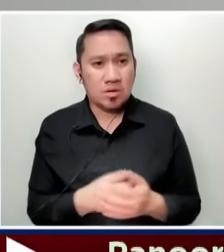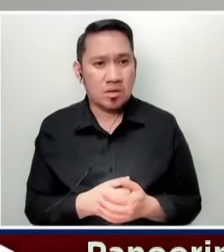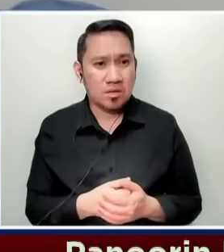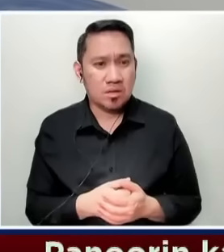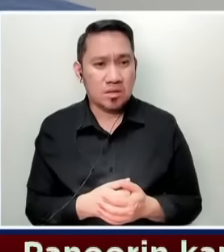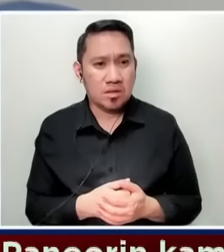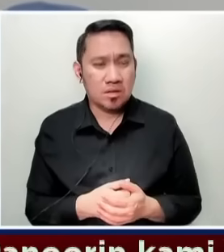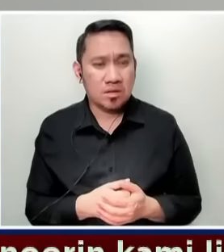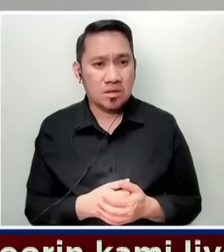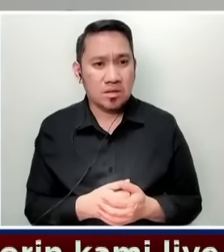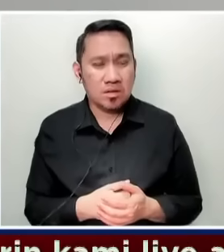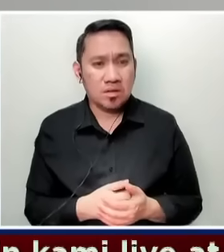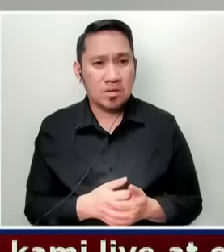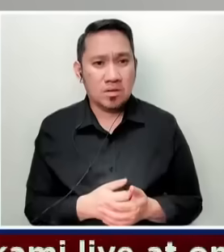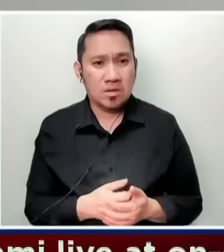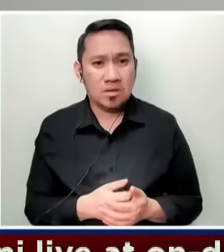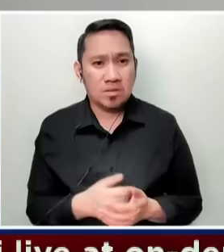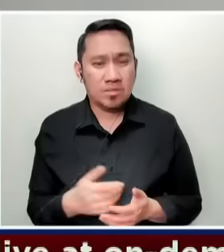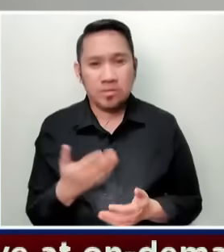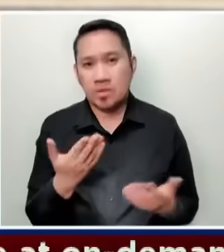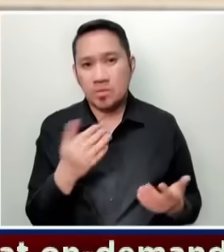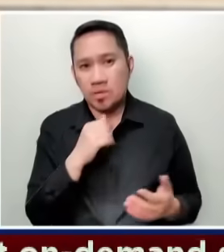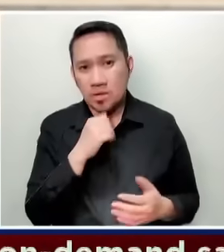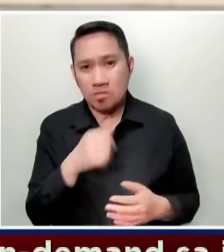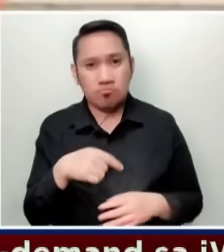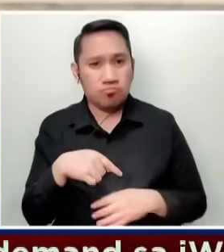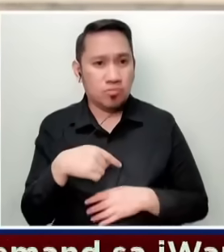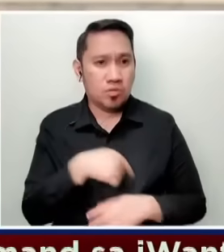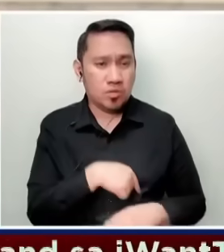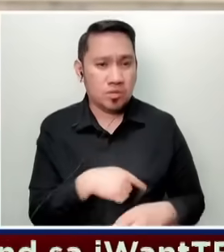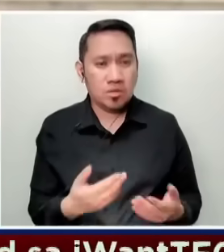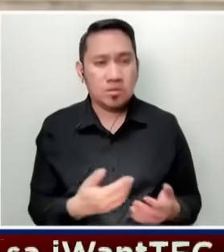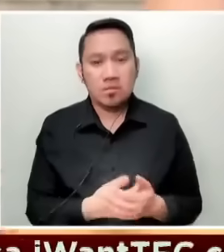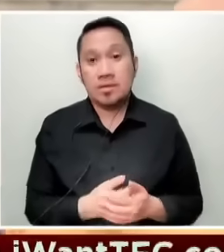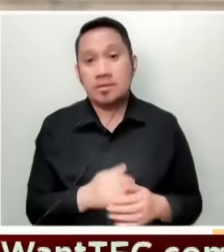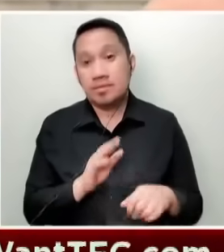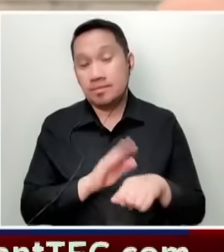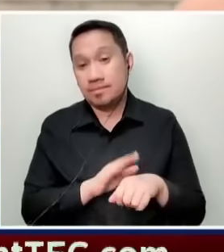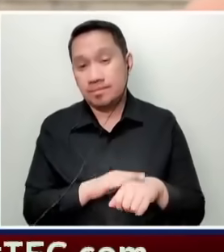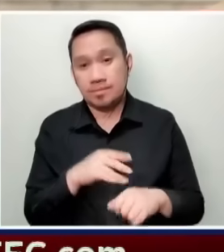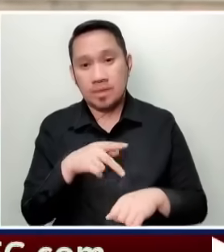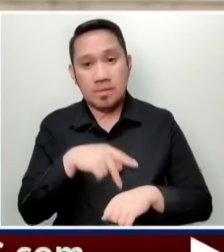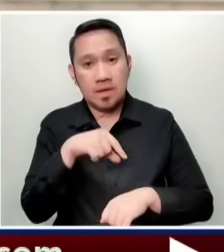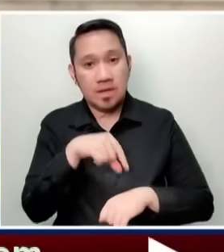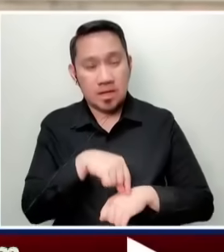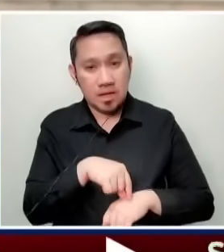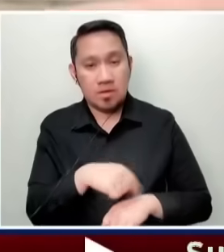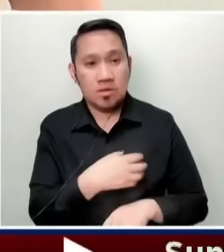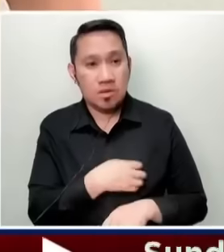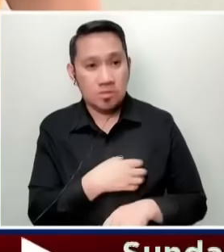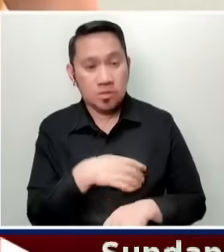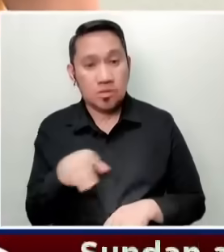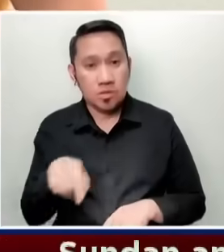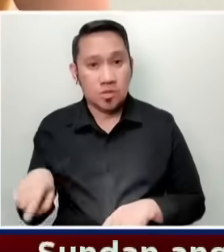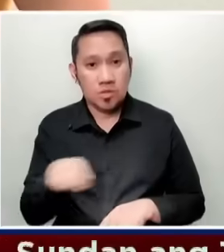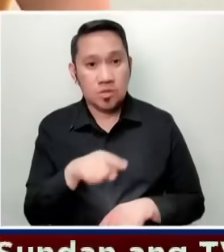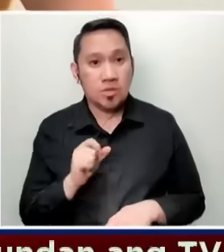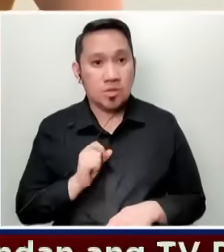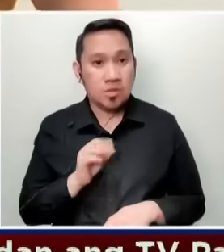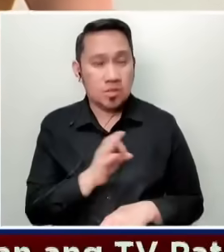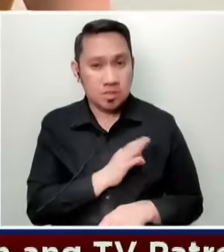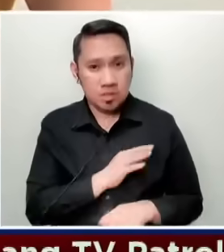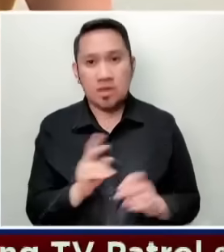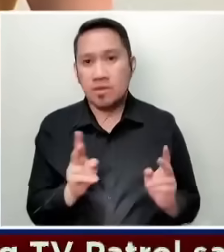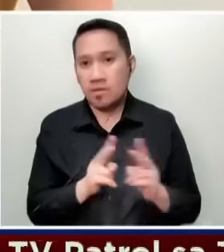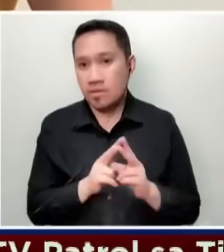bala na hindi ito magusa kahit sa katawan ko po. Paalala naman ang hepe ng Paranaque Police sa kanyang mga tauhan, maging alerto at